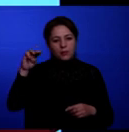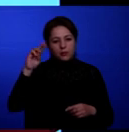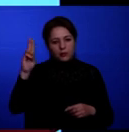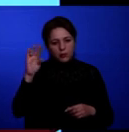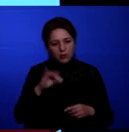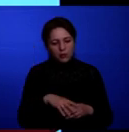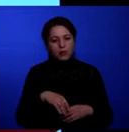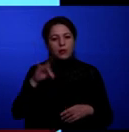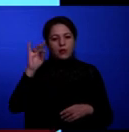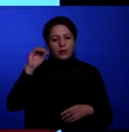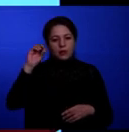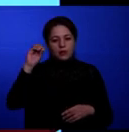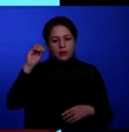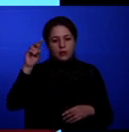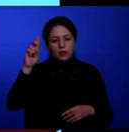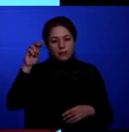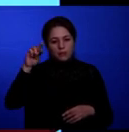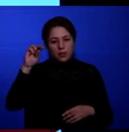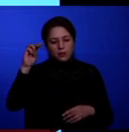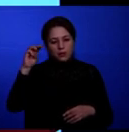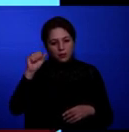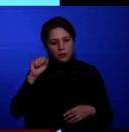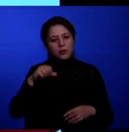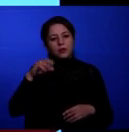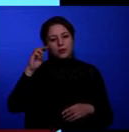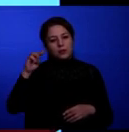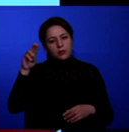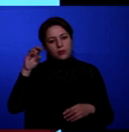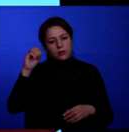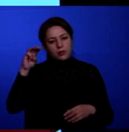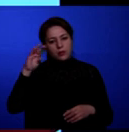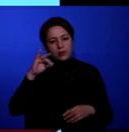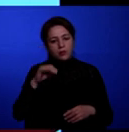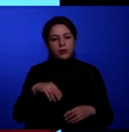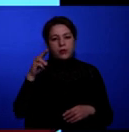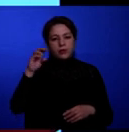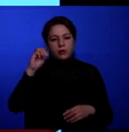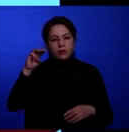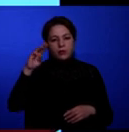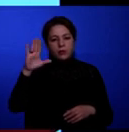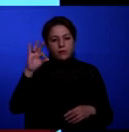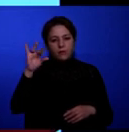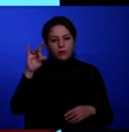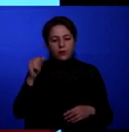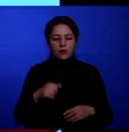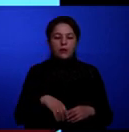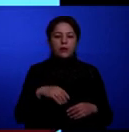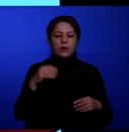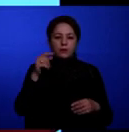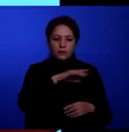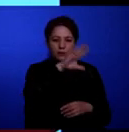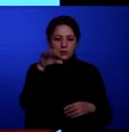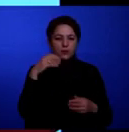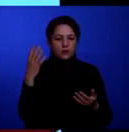дети малыши детвора я думаю все с легкостью догадались что первая группа слов